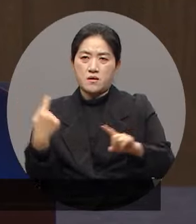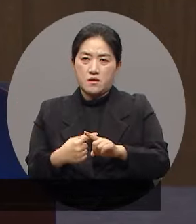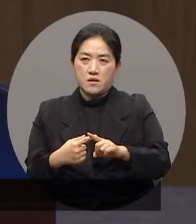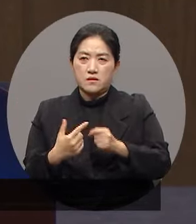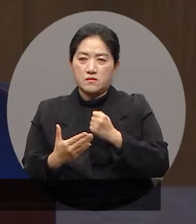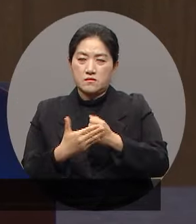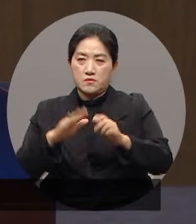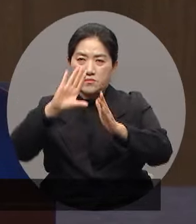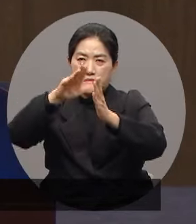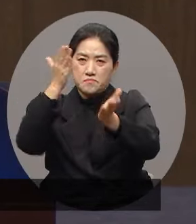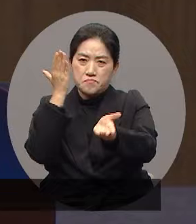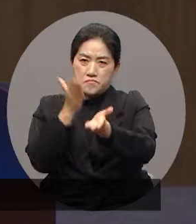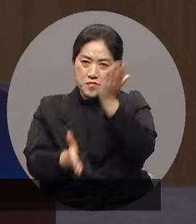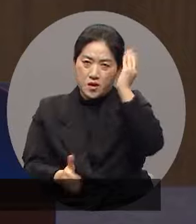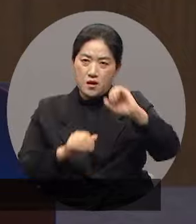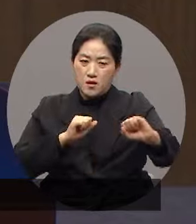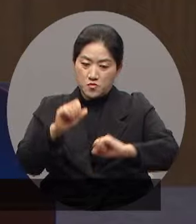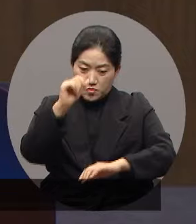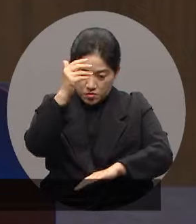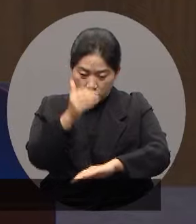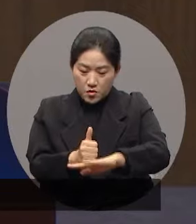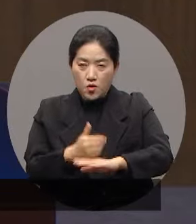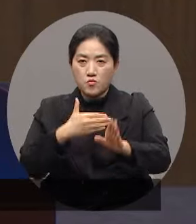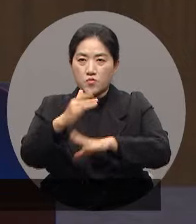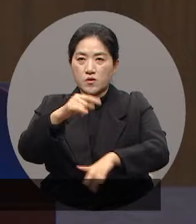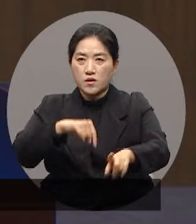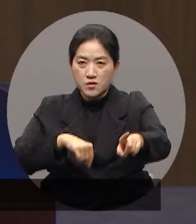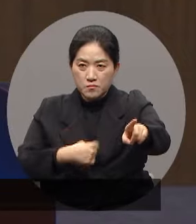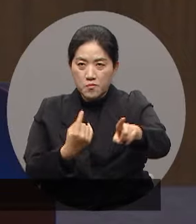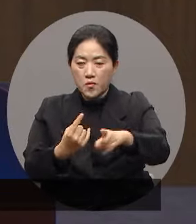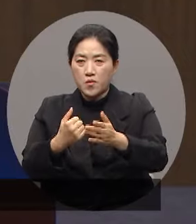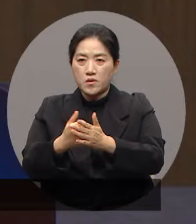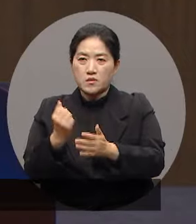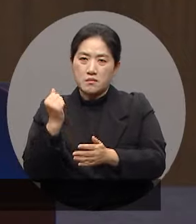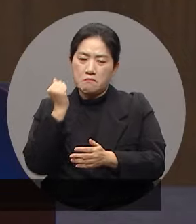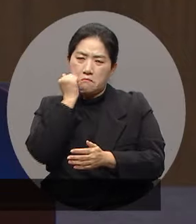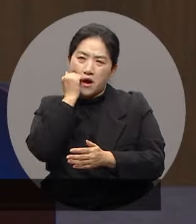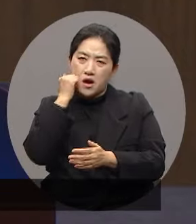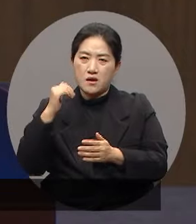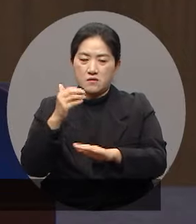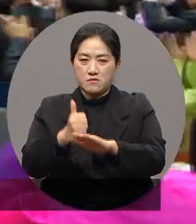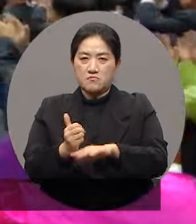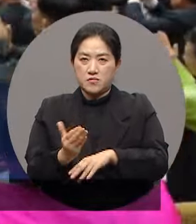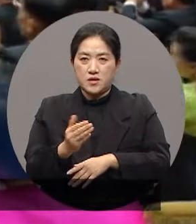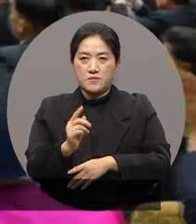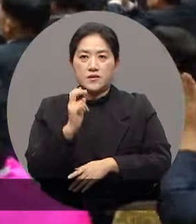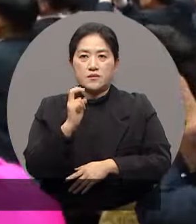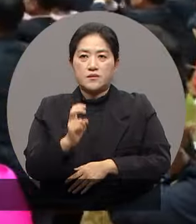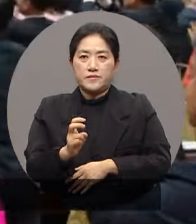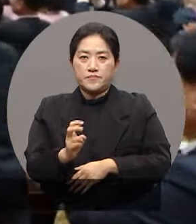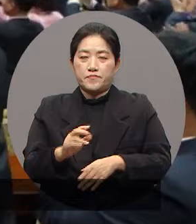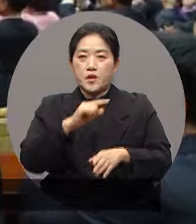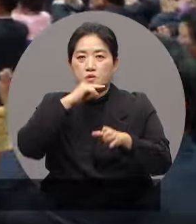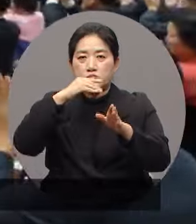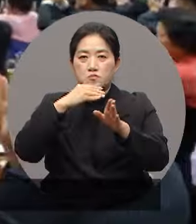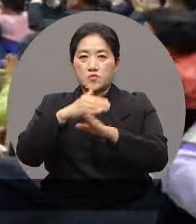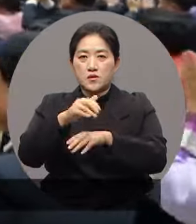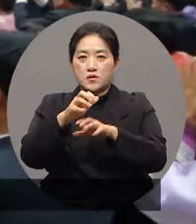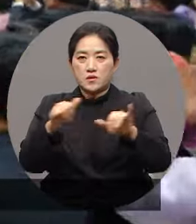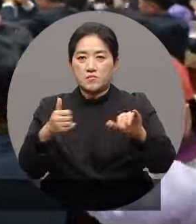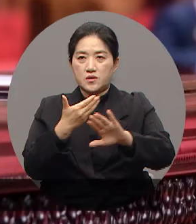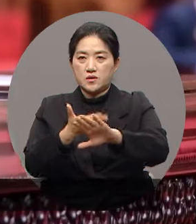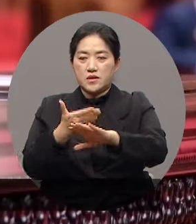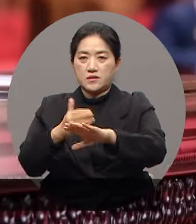Such anachronistic attempts, however, will only hurt North Korea itself. 북한은 주민들을